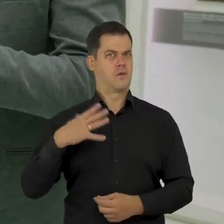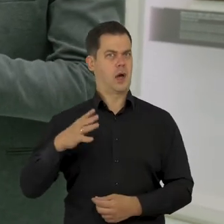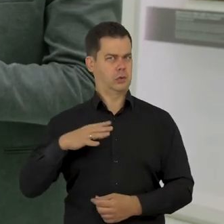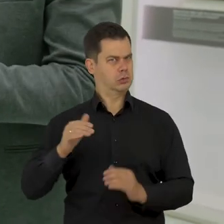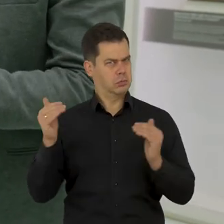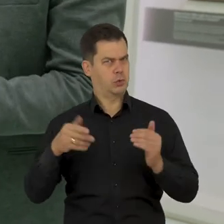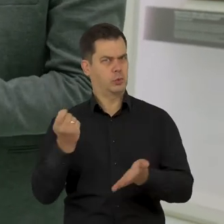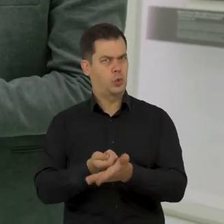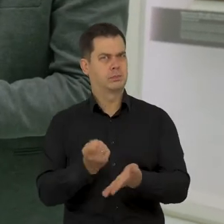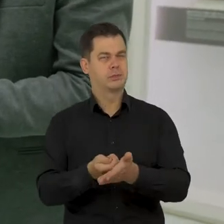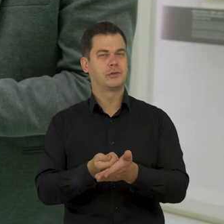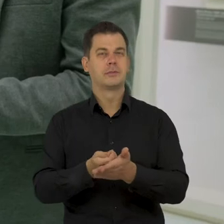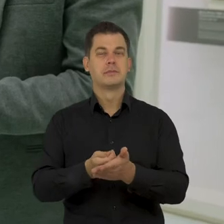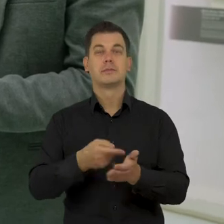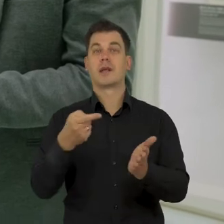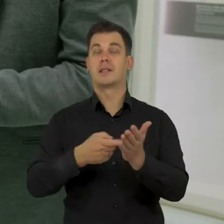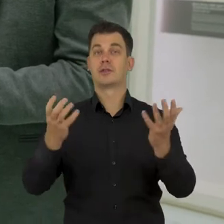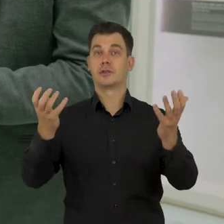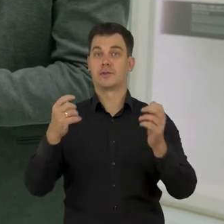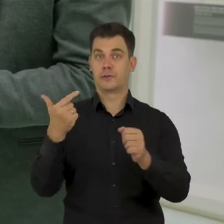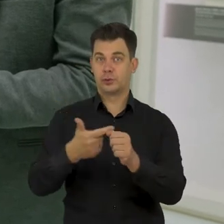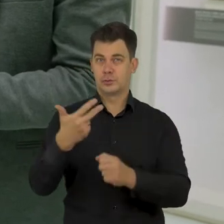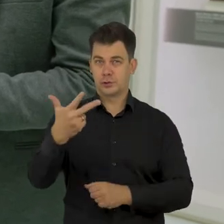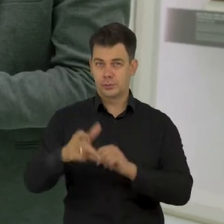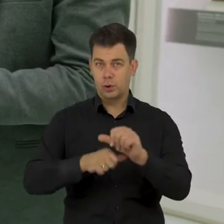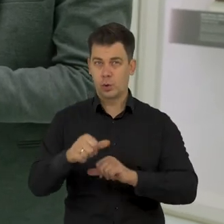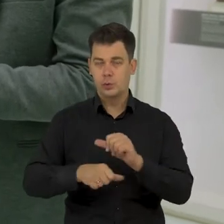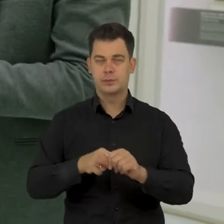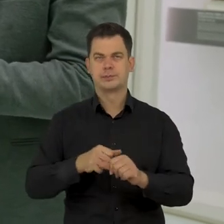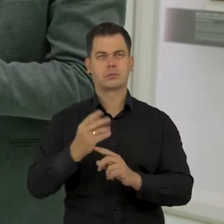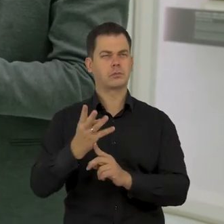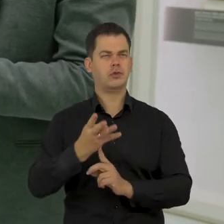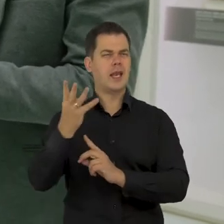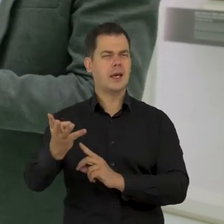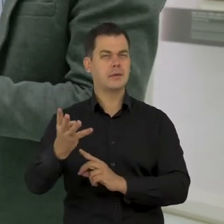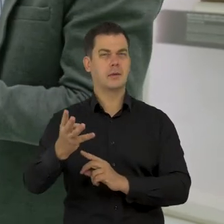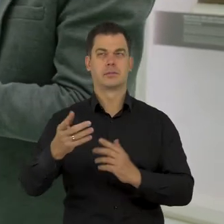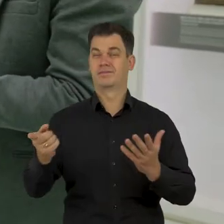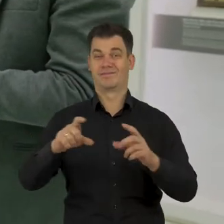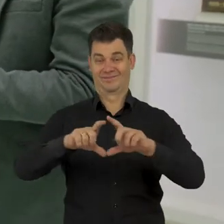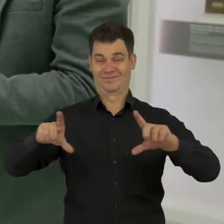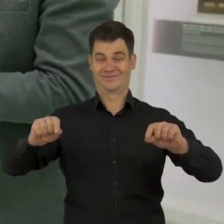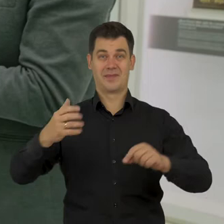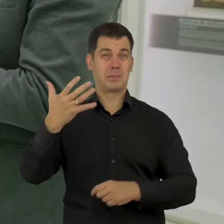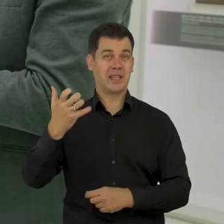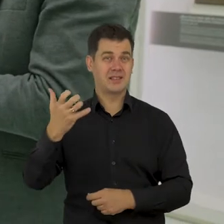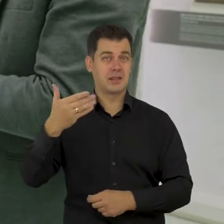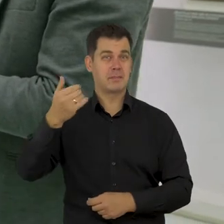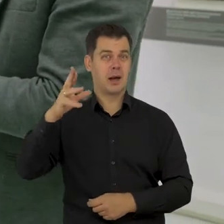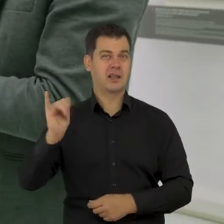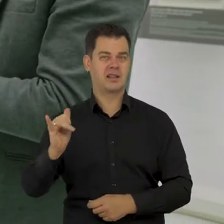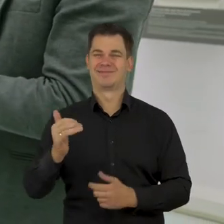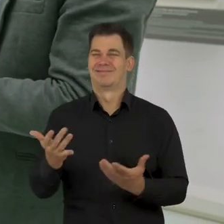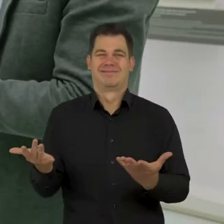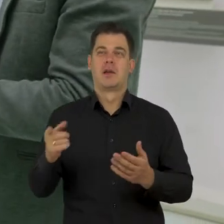obiegu, one rzeczywiście miały określoną siłę nabywczą. Ale na przykład już w roku 1923, a więc 4 lata